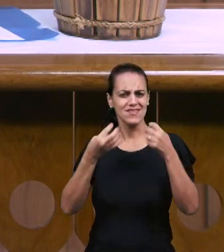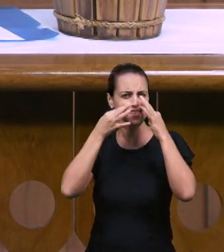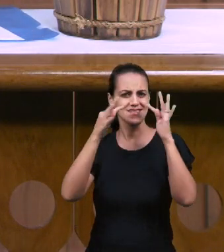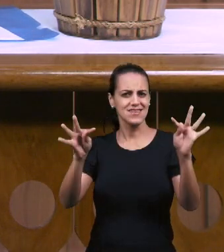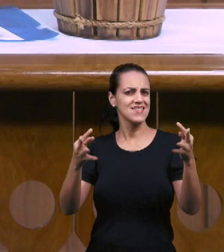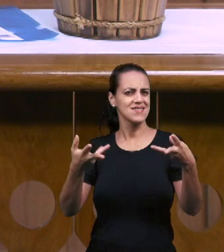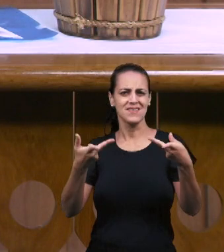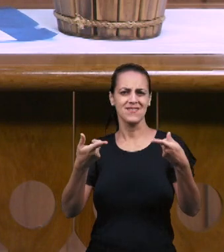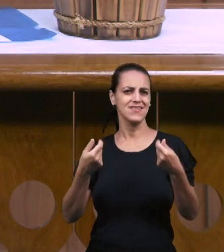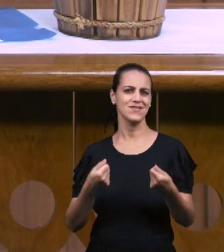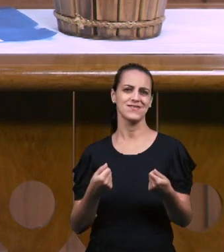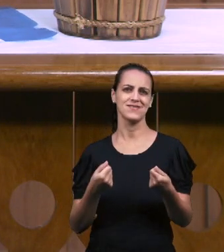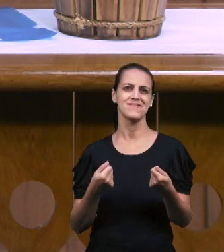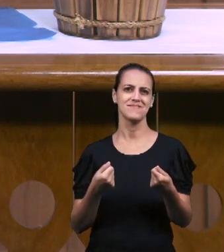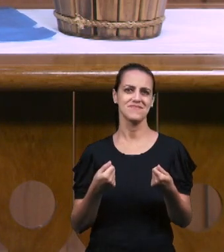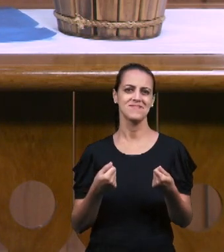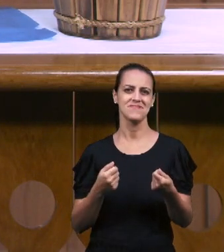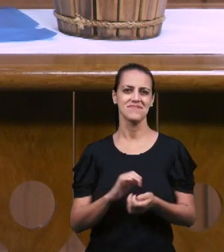de 100